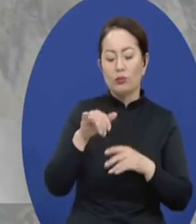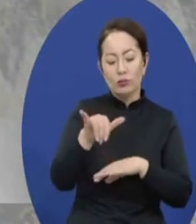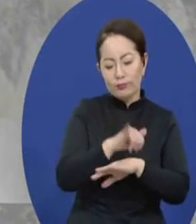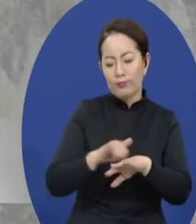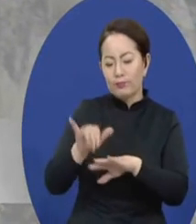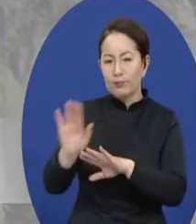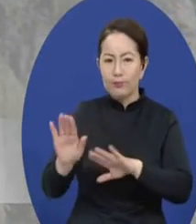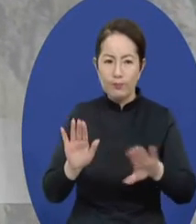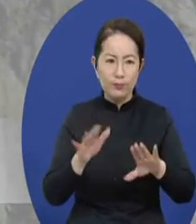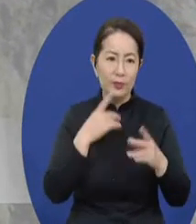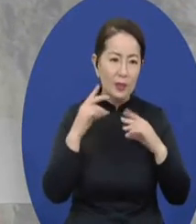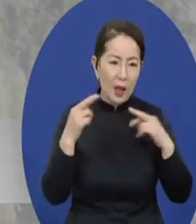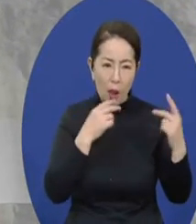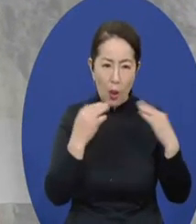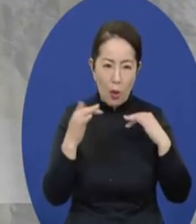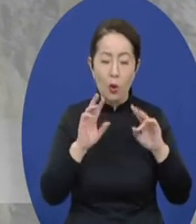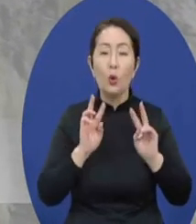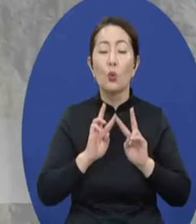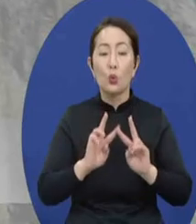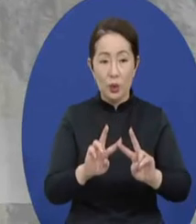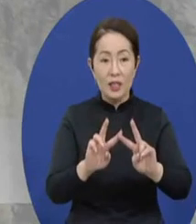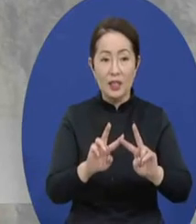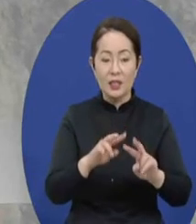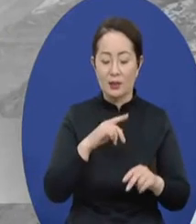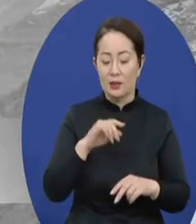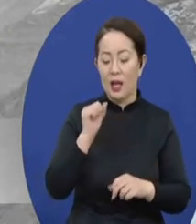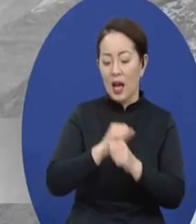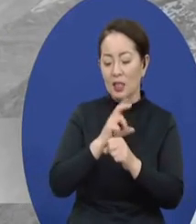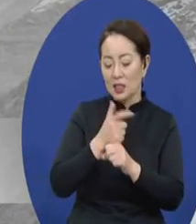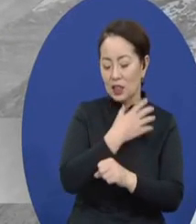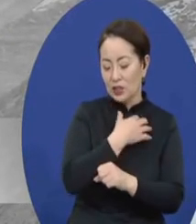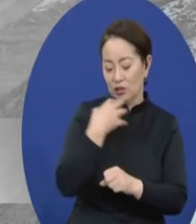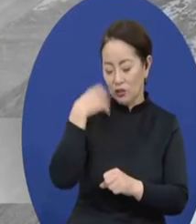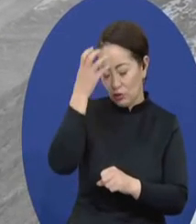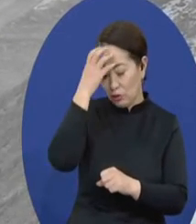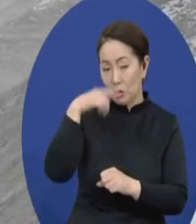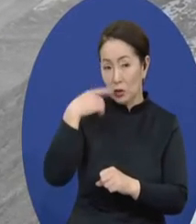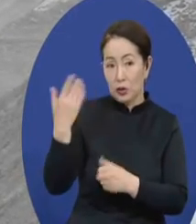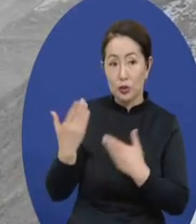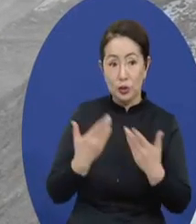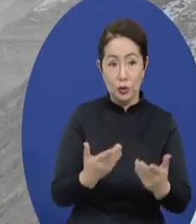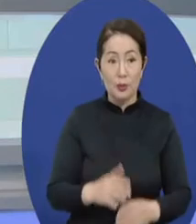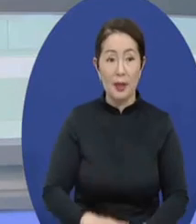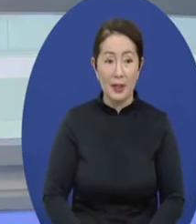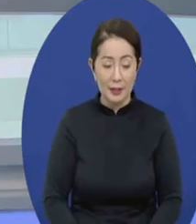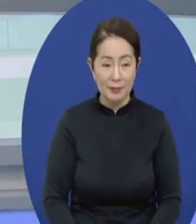хэлэлцээ үргэлжлэн гэсэн тайлбарыг засгийн газрын ажлын хэсгийн төлөөлөл өгөөд байна.